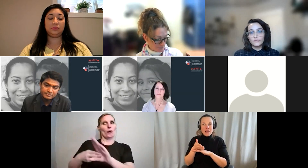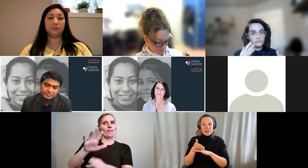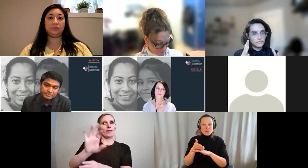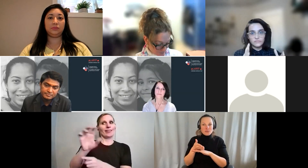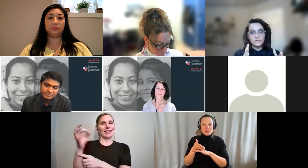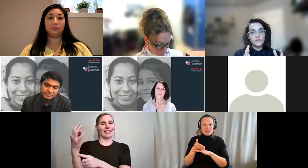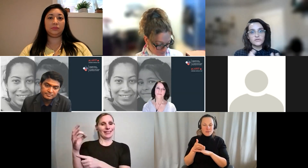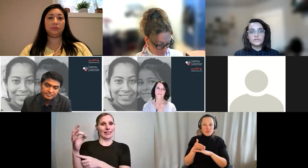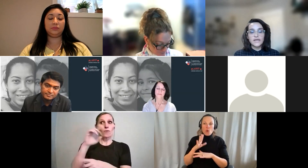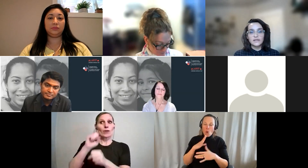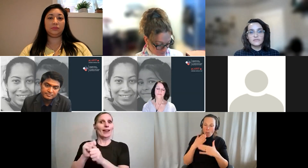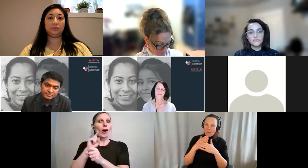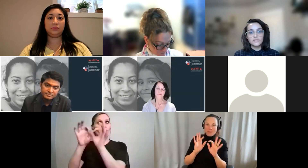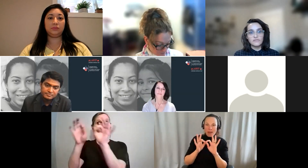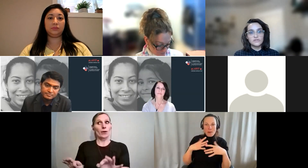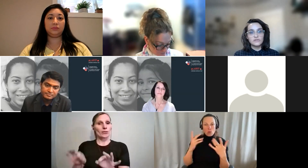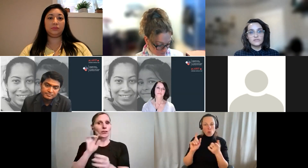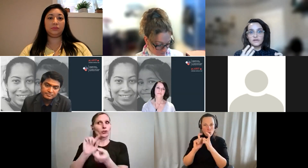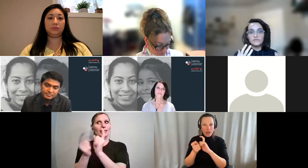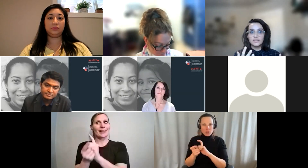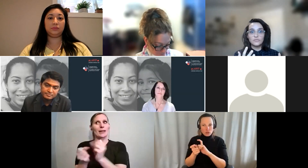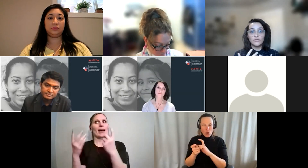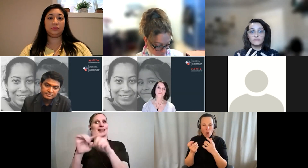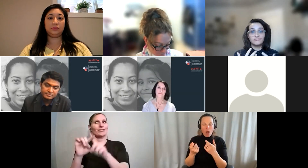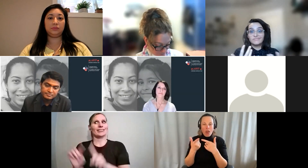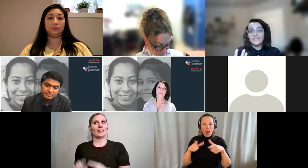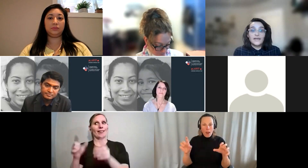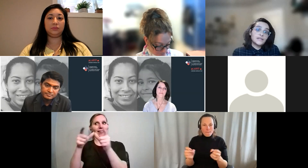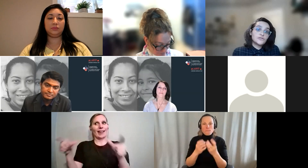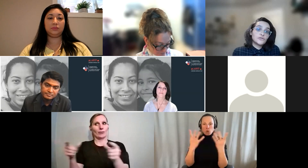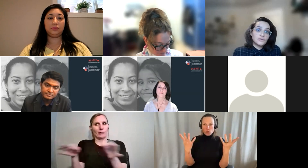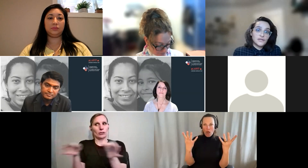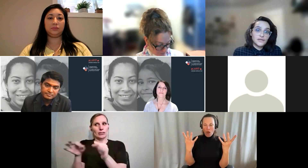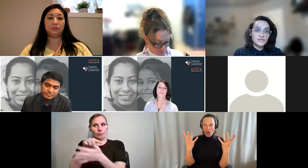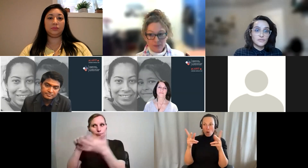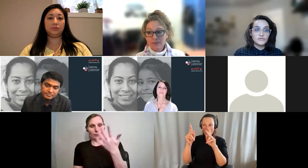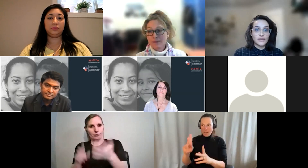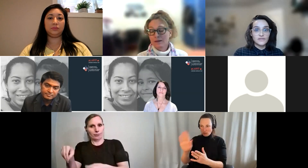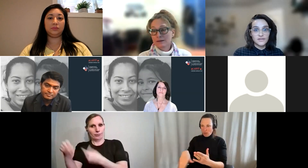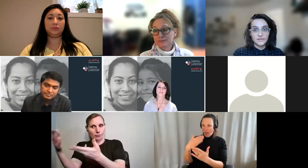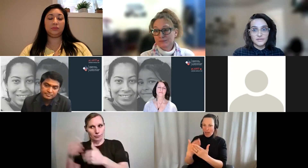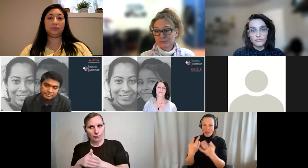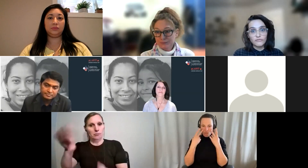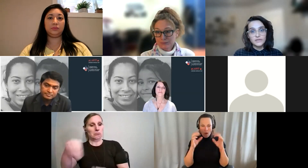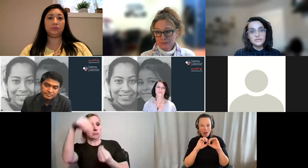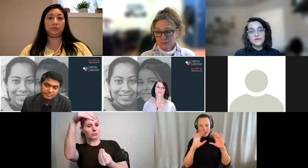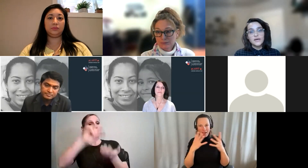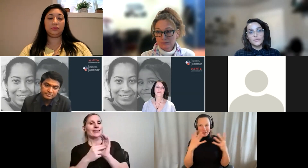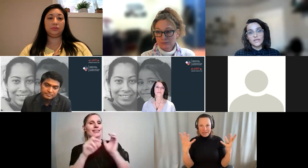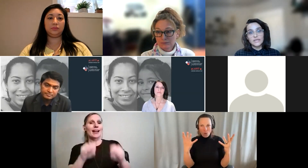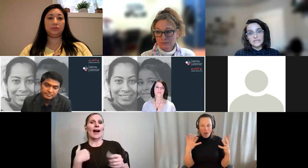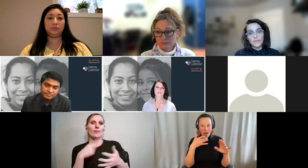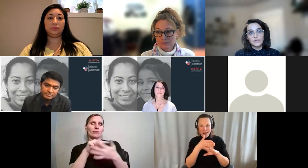traduction et l'interprétation de plusieurs langues. Dès le premier contact, les gens peuvent voir dans quoi ils s'embarquent vraiment en termes d'accès, de